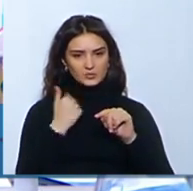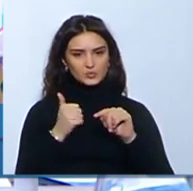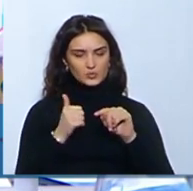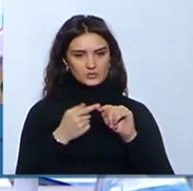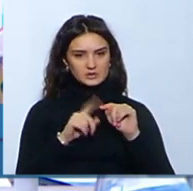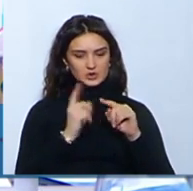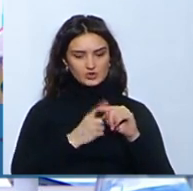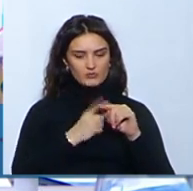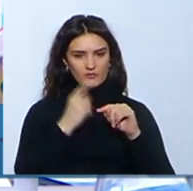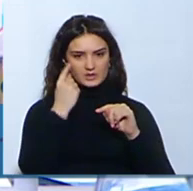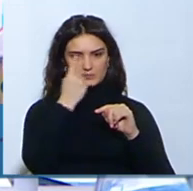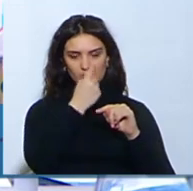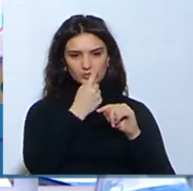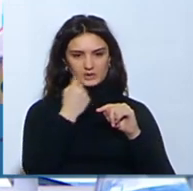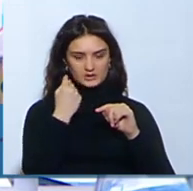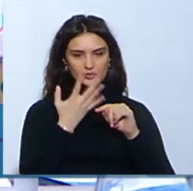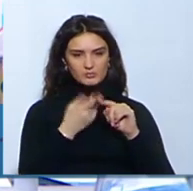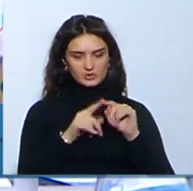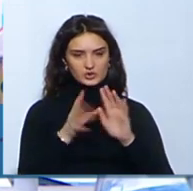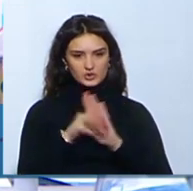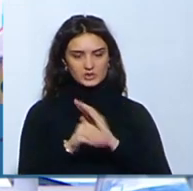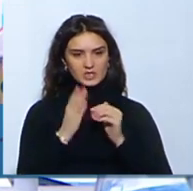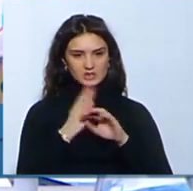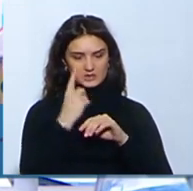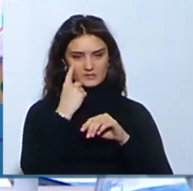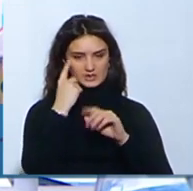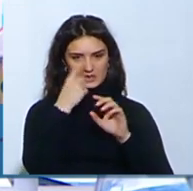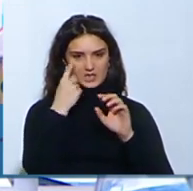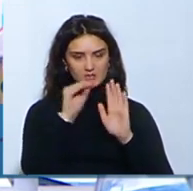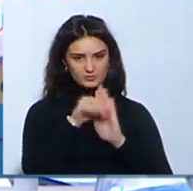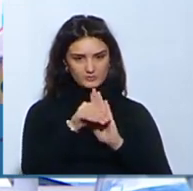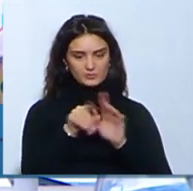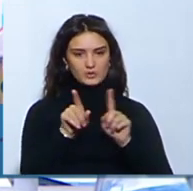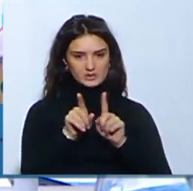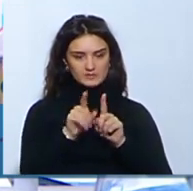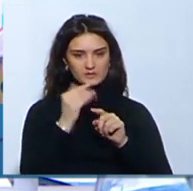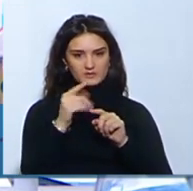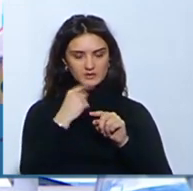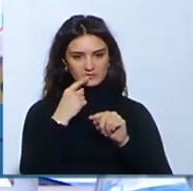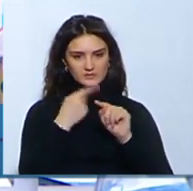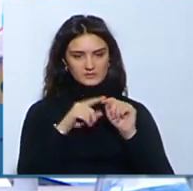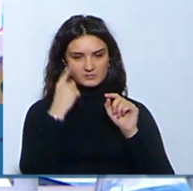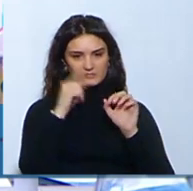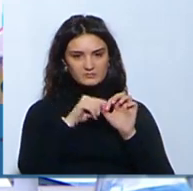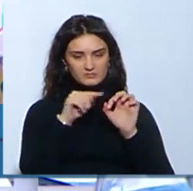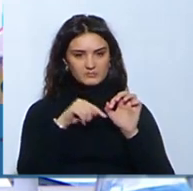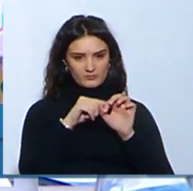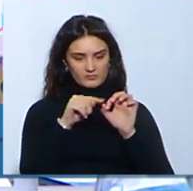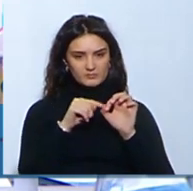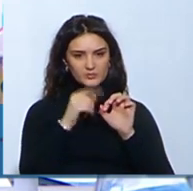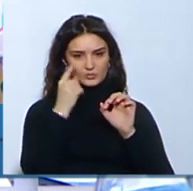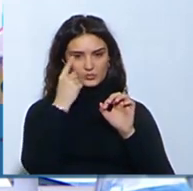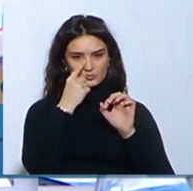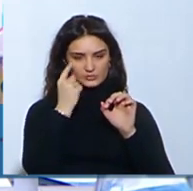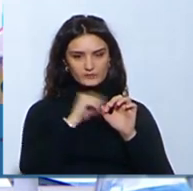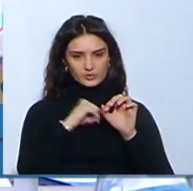ის ძლოვანი ბუდე, რომელშიც არის თვალის კაკალი მოთავსებული, ასევე თქვენ ახსენეთ ირგვლივმყოფი ქსოვილები,